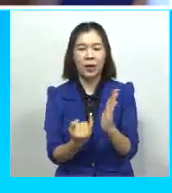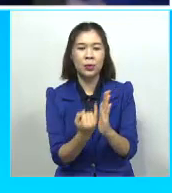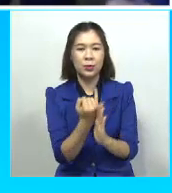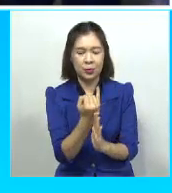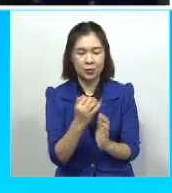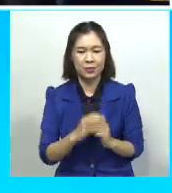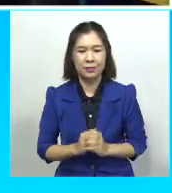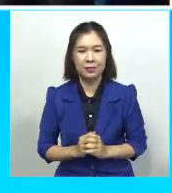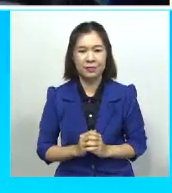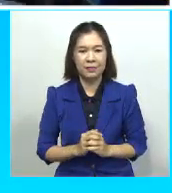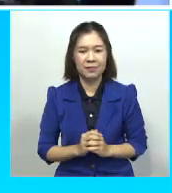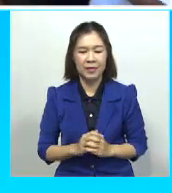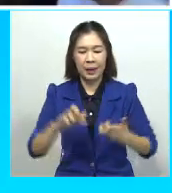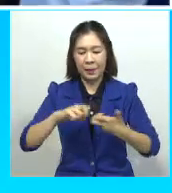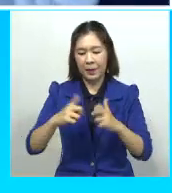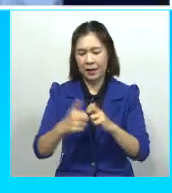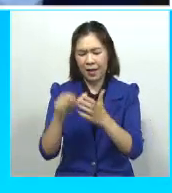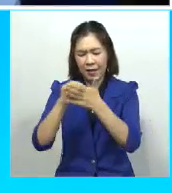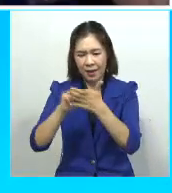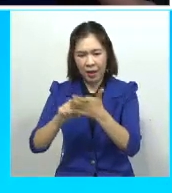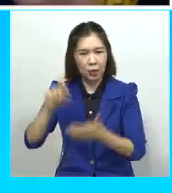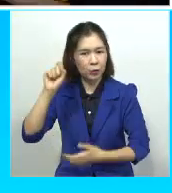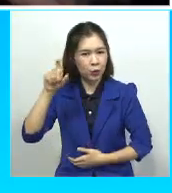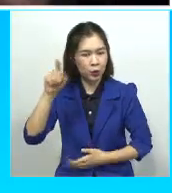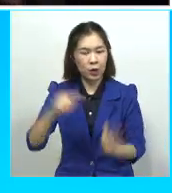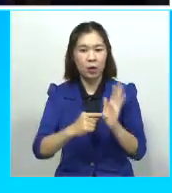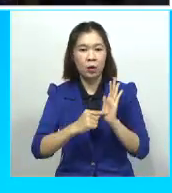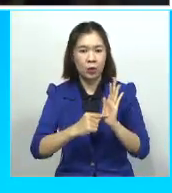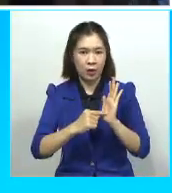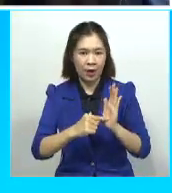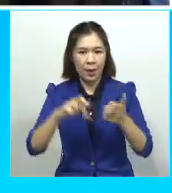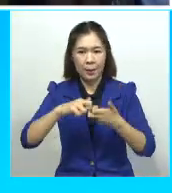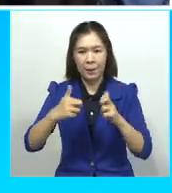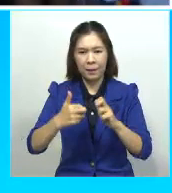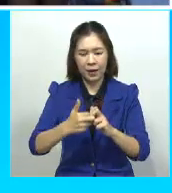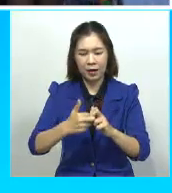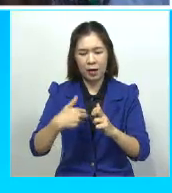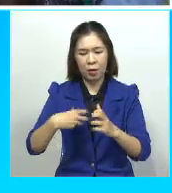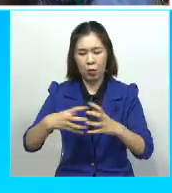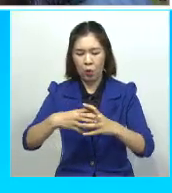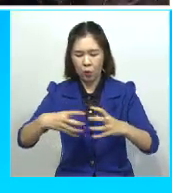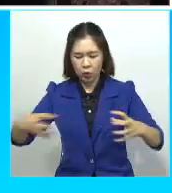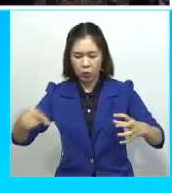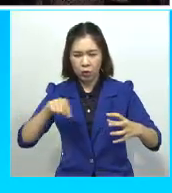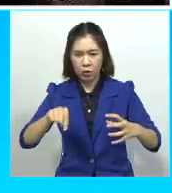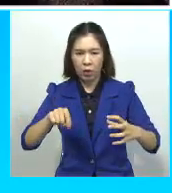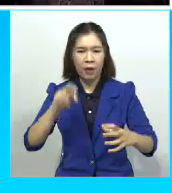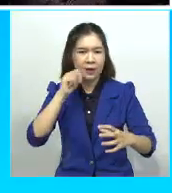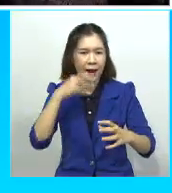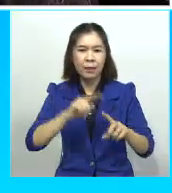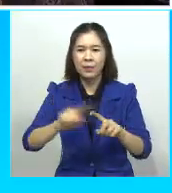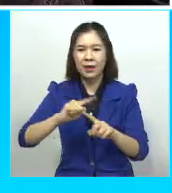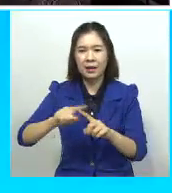OK App นะครับเป็นการส่งปัญหาแก้ไขทันทีนะครับอย่างเช่นเรื่องของปัญหาถนนเสียท่อระบายน้ำต่างๆสามารถแ